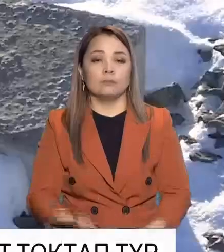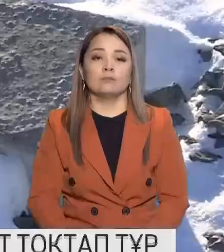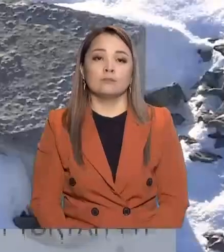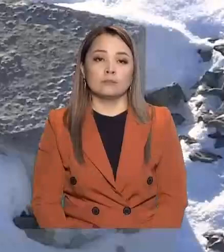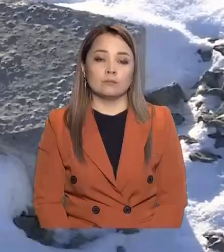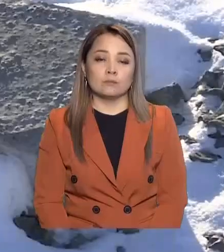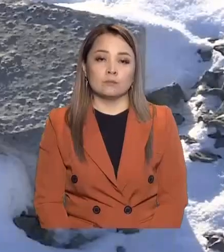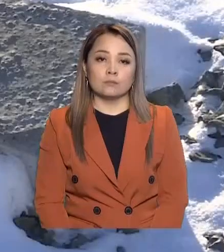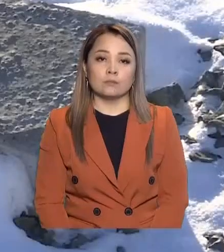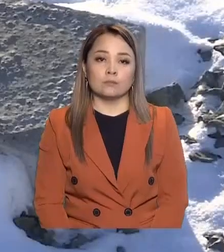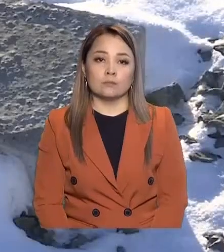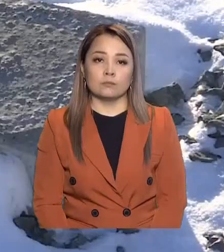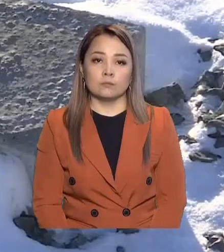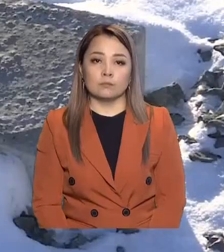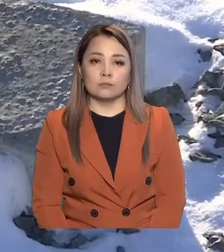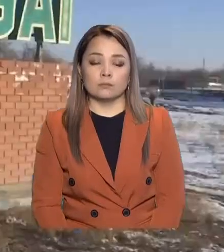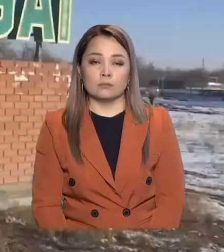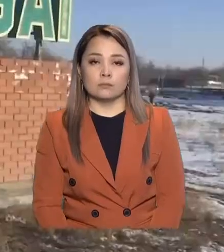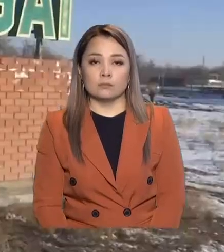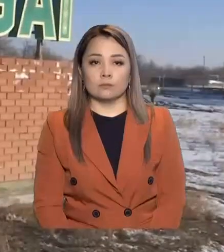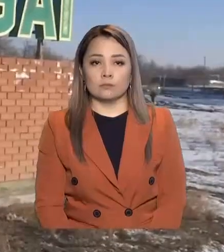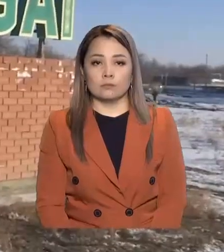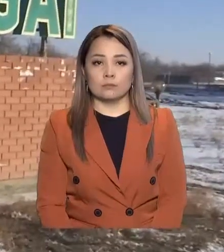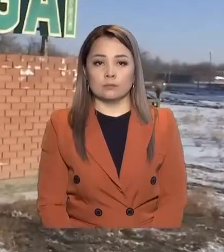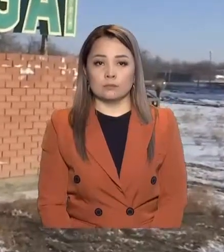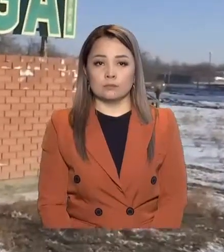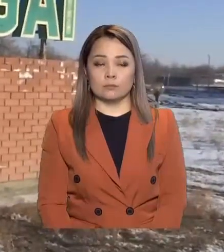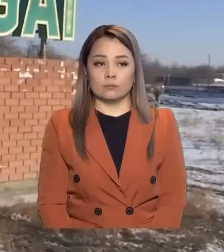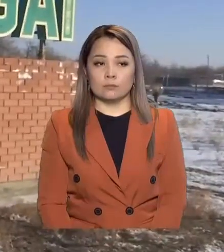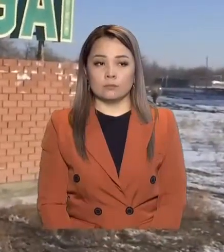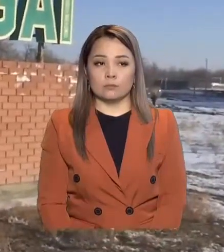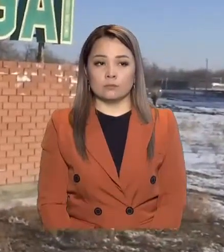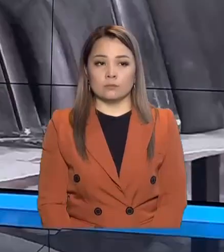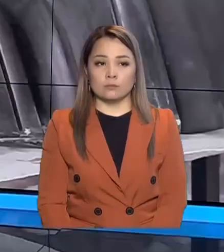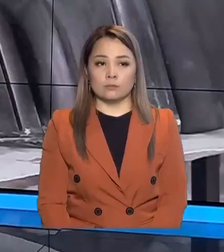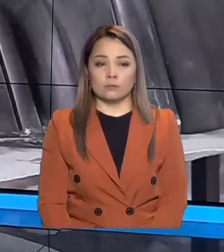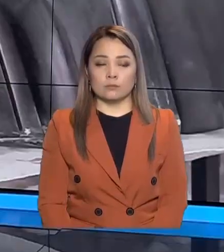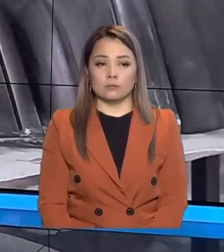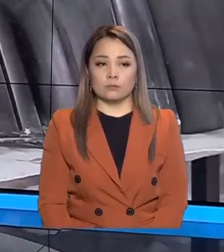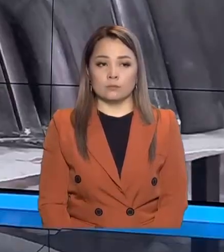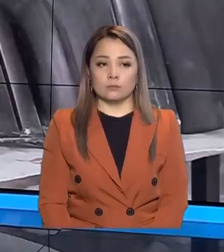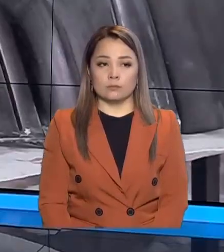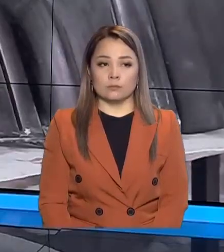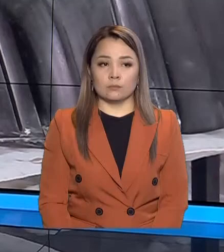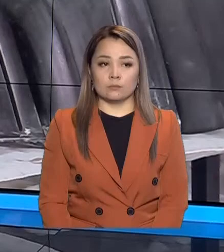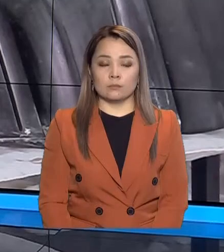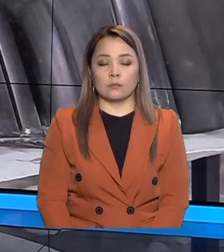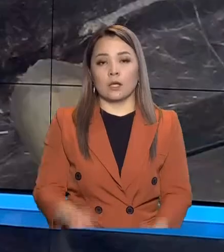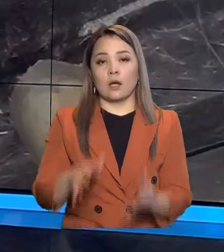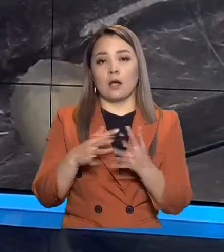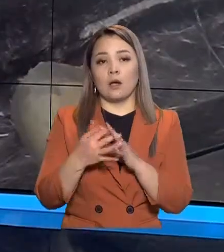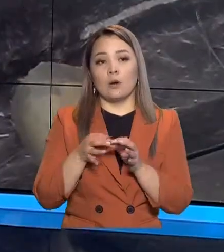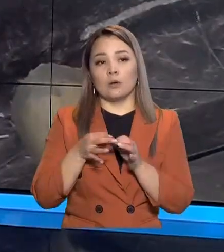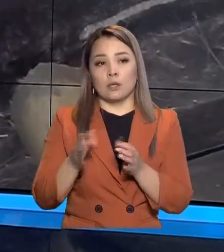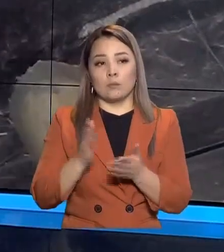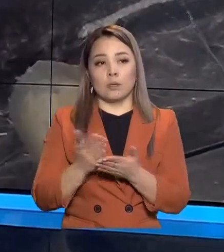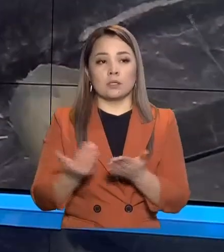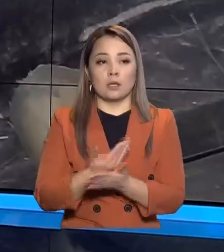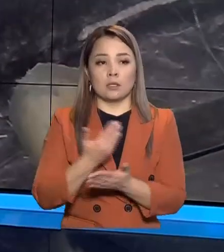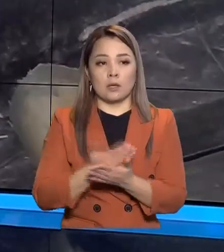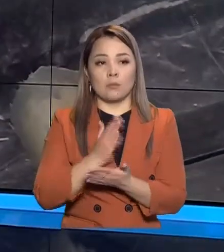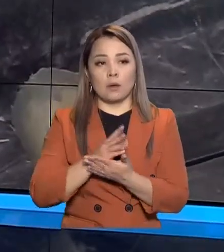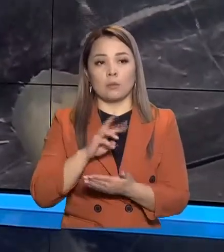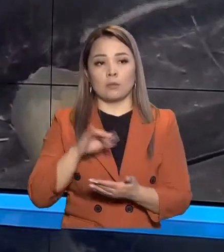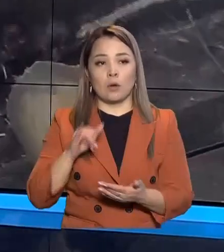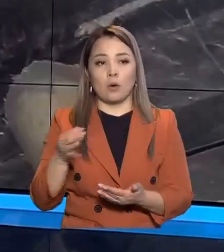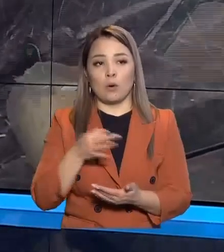Атырау облысынан Жандос Темірғали, Өнербек Жаңабай, Қазақстан ұлттық арнасы. Ал енді ауыл аймақтан жағымды жаңалық.